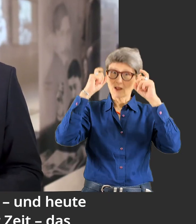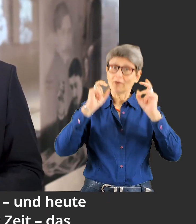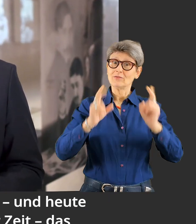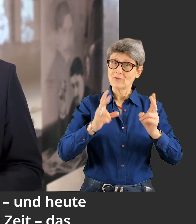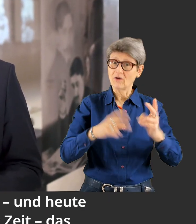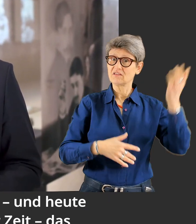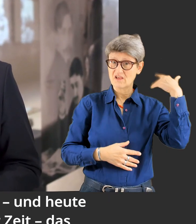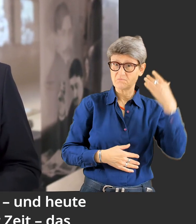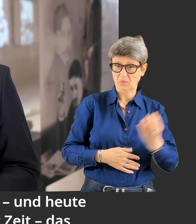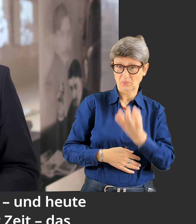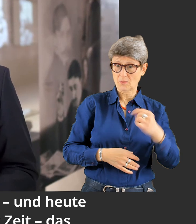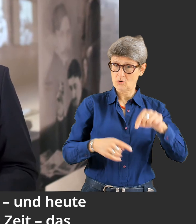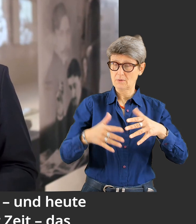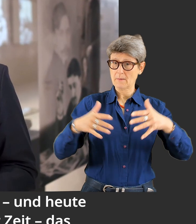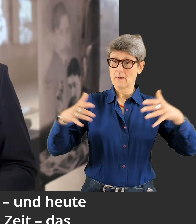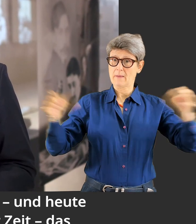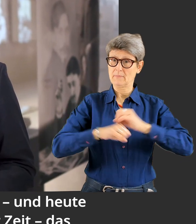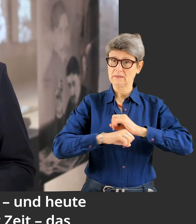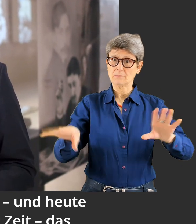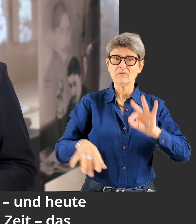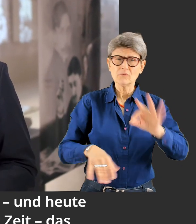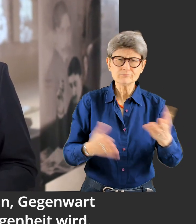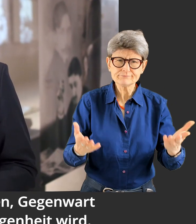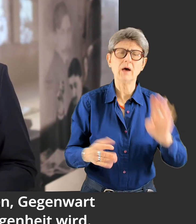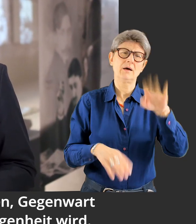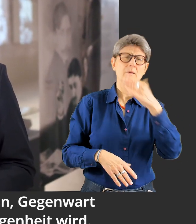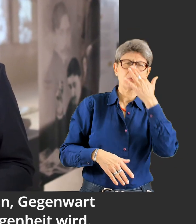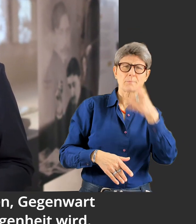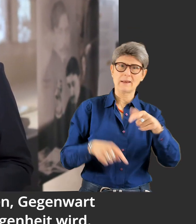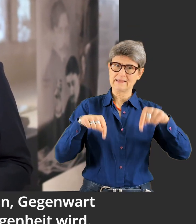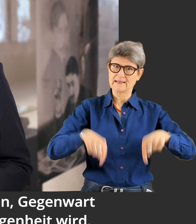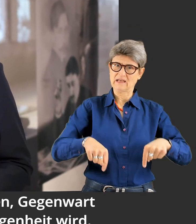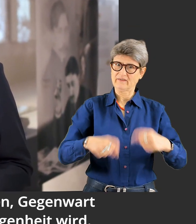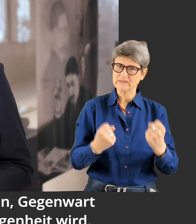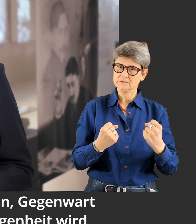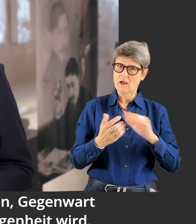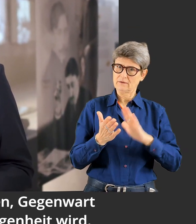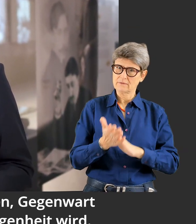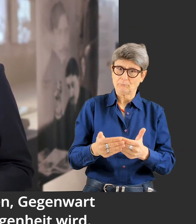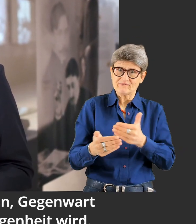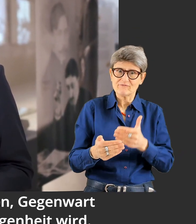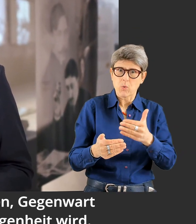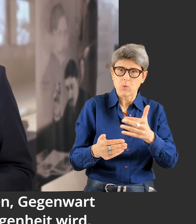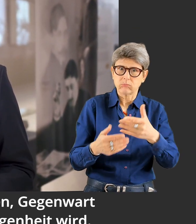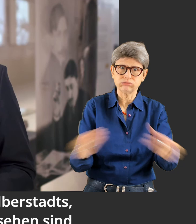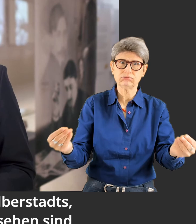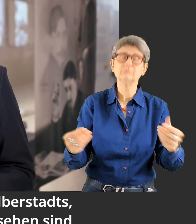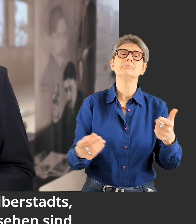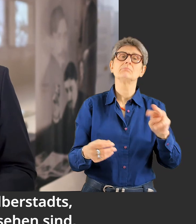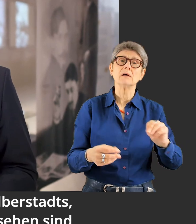Fotografien sind nach wie vor und heute vielleicht mehr als in langer Zeit das Medium, mit dem wir versuchen, Gegenwart festzuhalten, bevor sie Vergangenheit